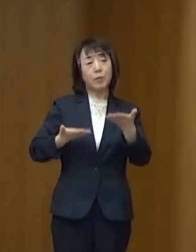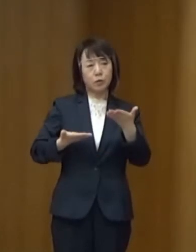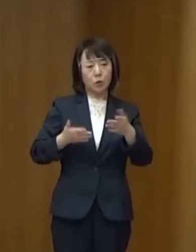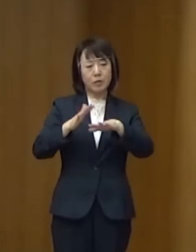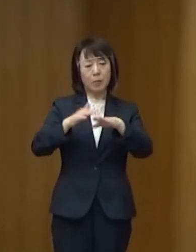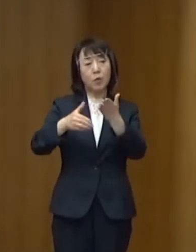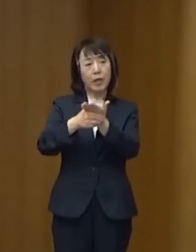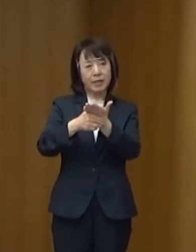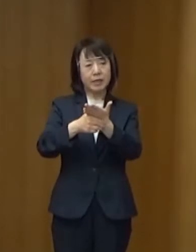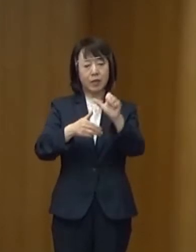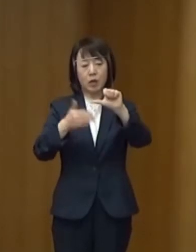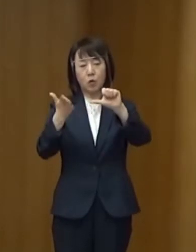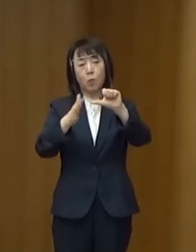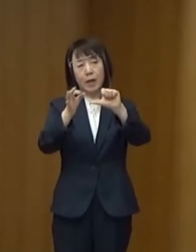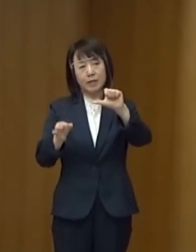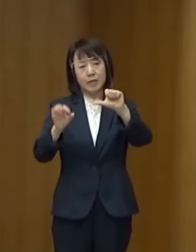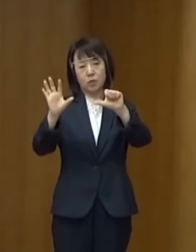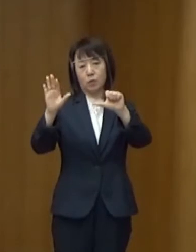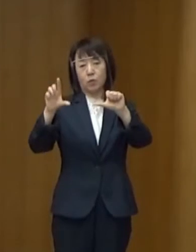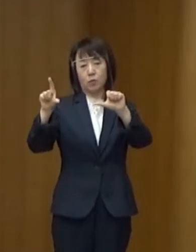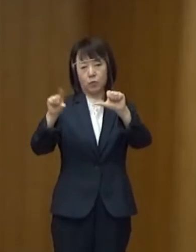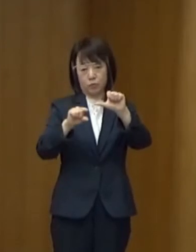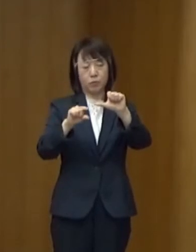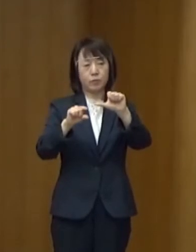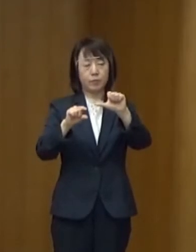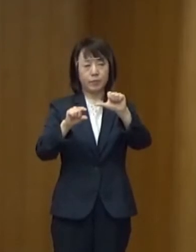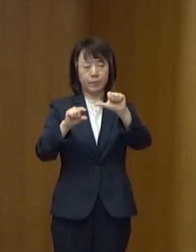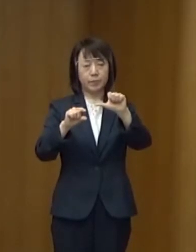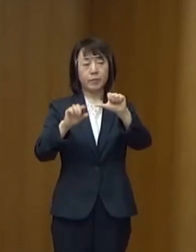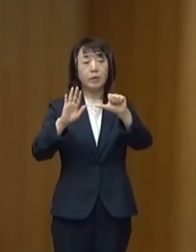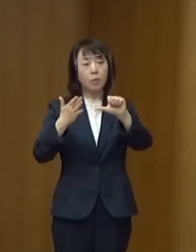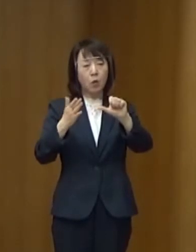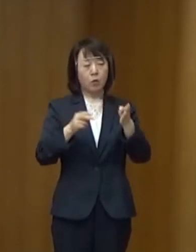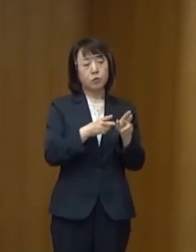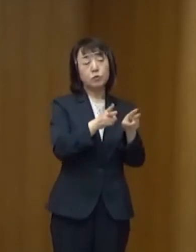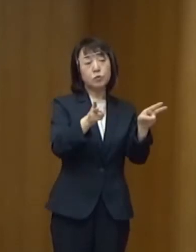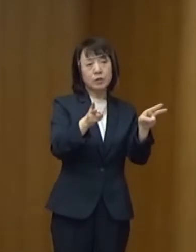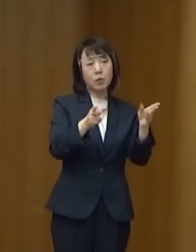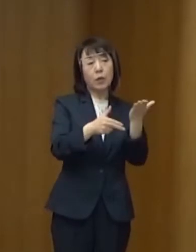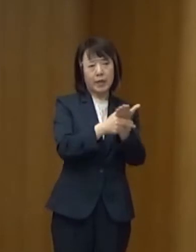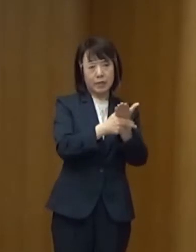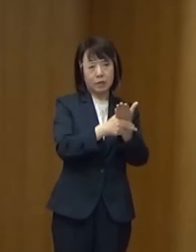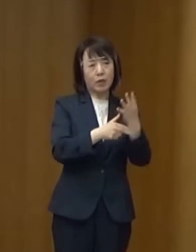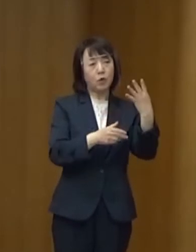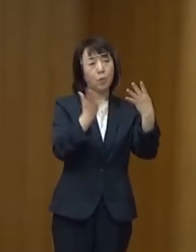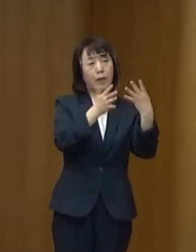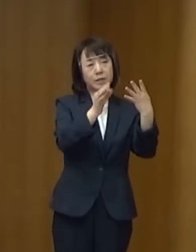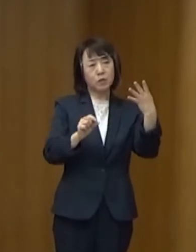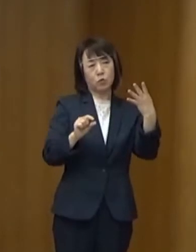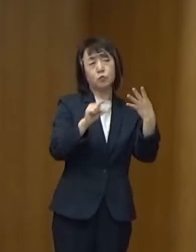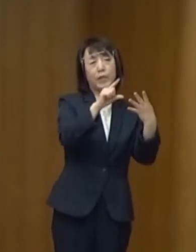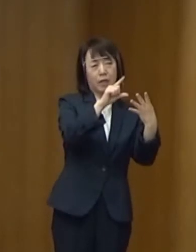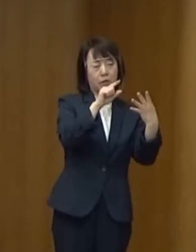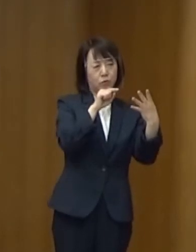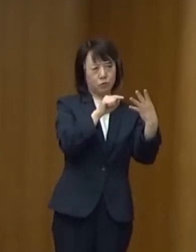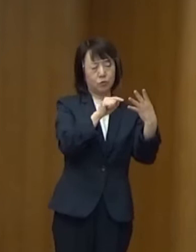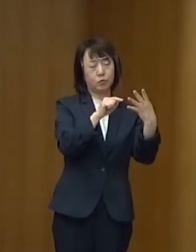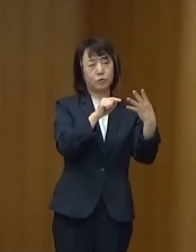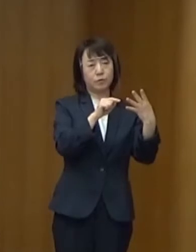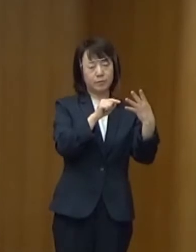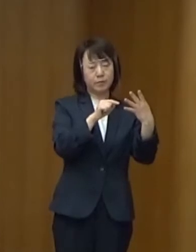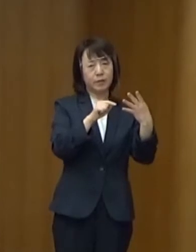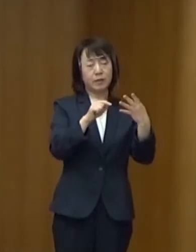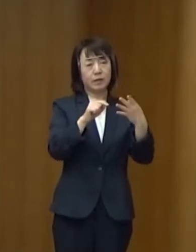札幌駅では 5% の減少なんでございますが、すすきの駅はむしろ 4% 増えているという状況がありまして、まあ